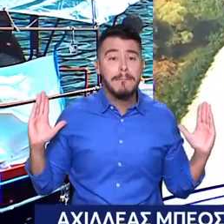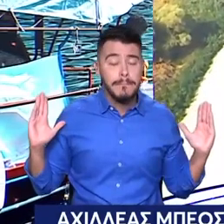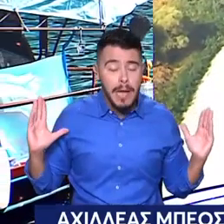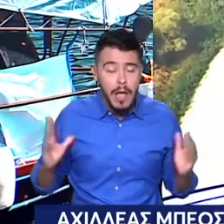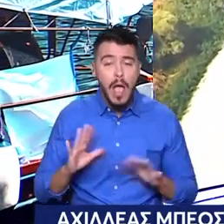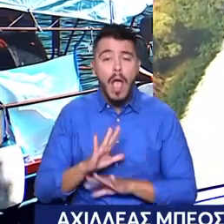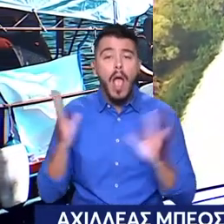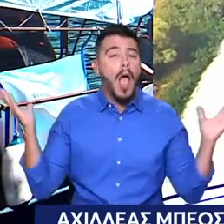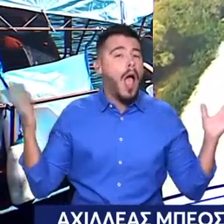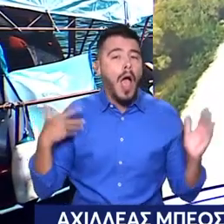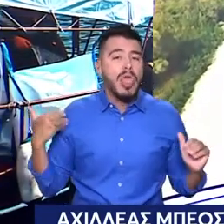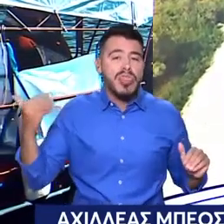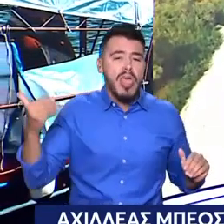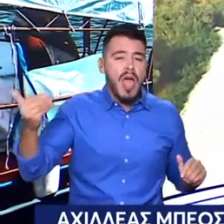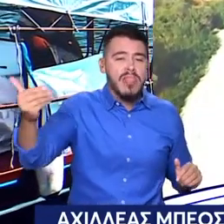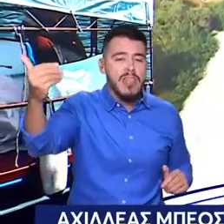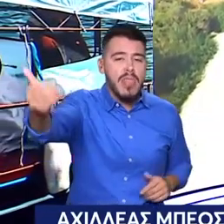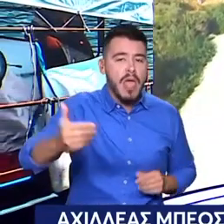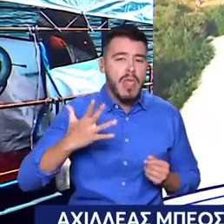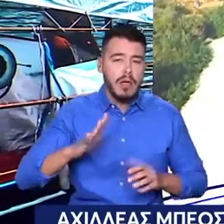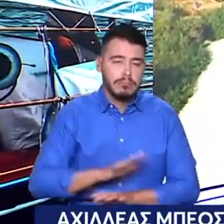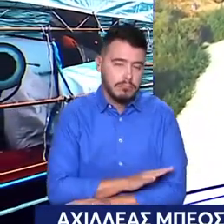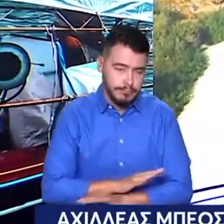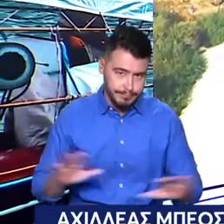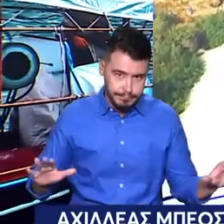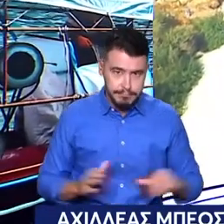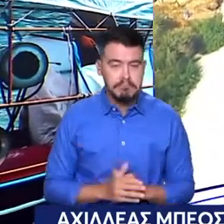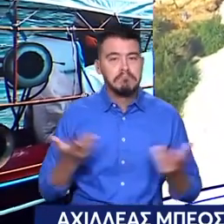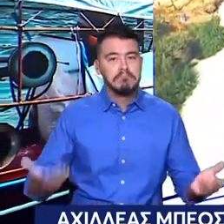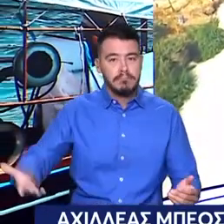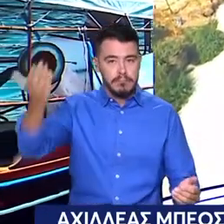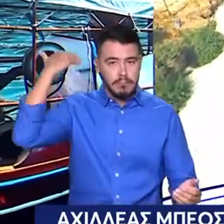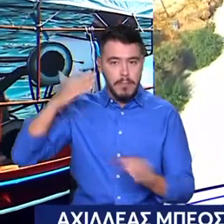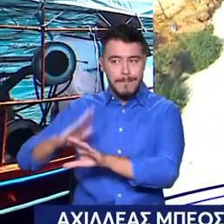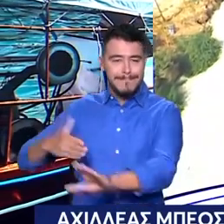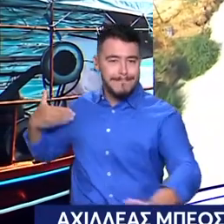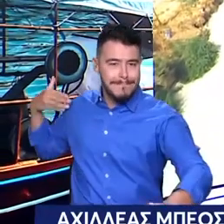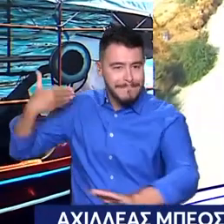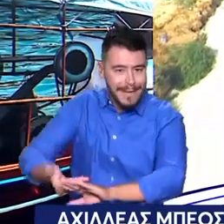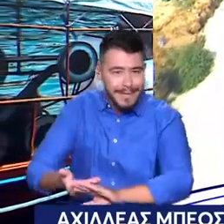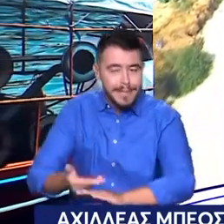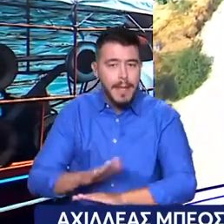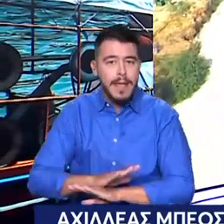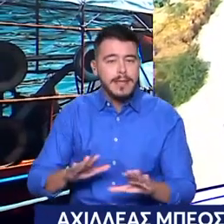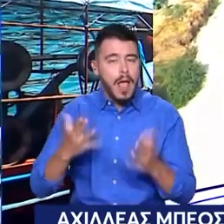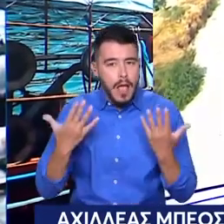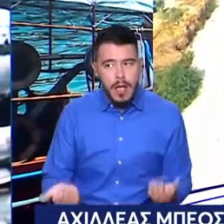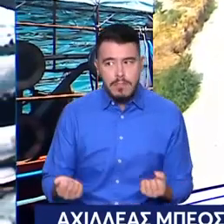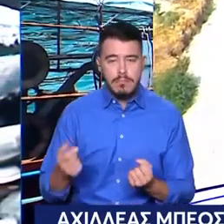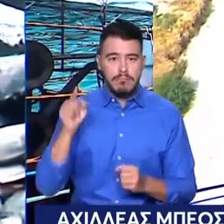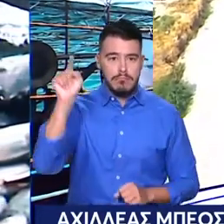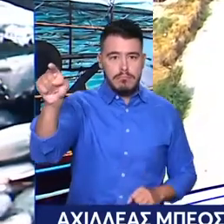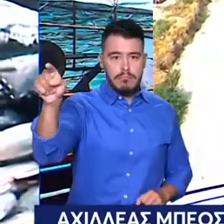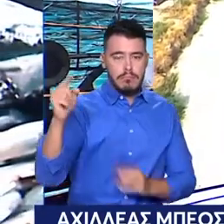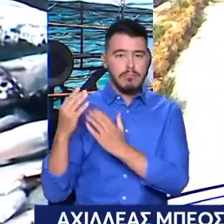έγινε τίποτα. Και από αδράνεια, από, αν θέλετε, ανευθυνότητα του αρμόδιου, που είναι